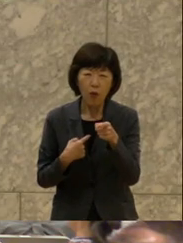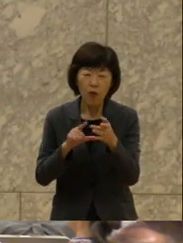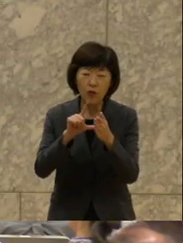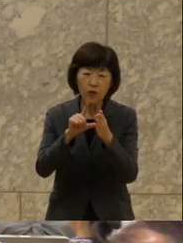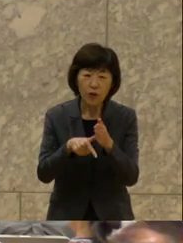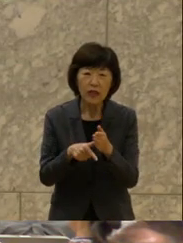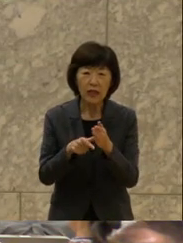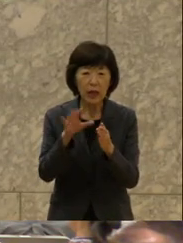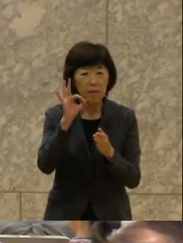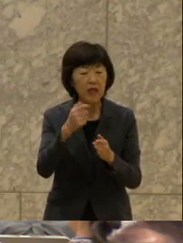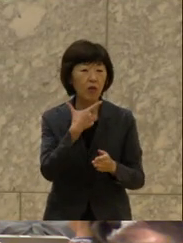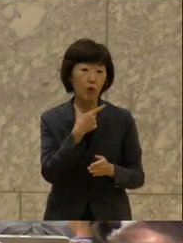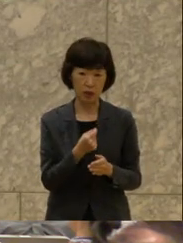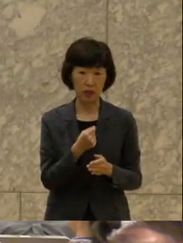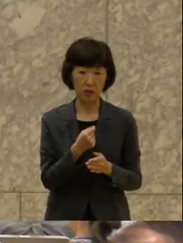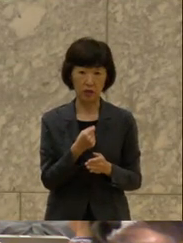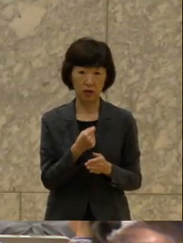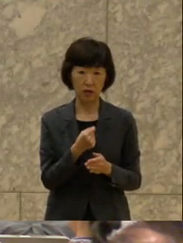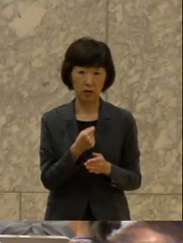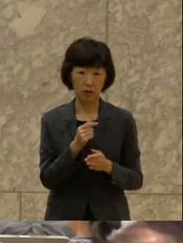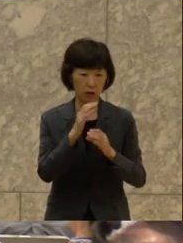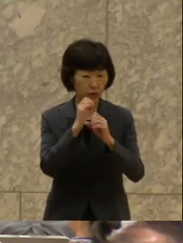ここを見るべきだよっていうなとこあったらぜひ皆さん方にお伝えいただけると嬉しいです